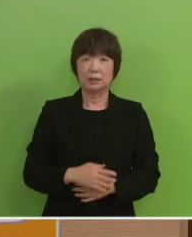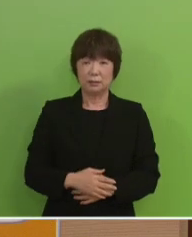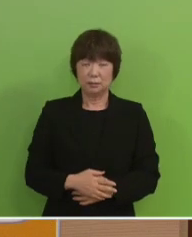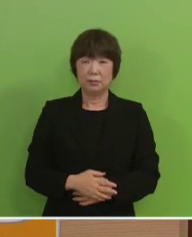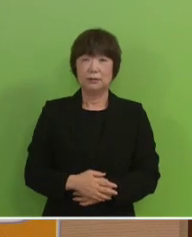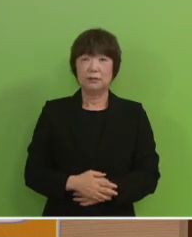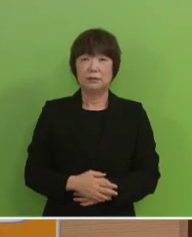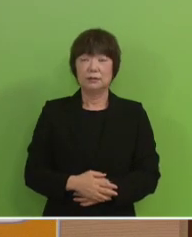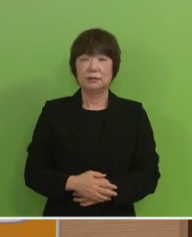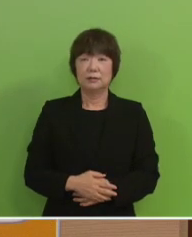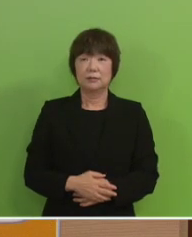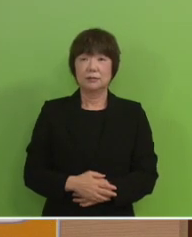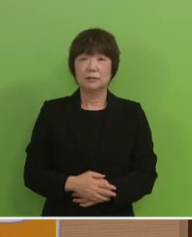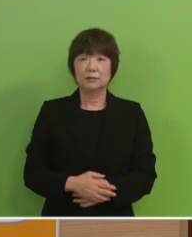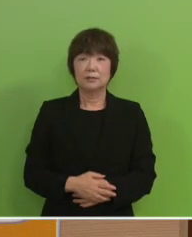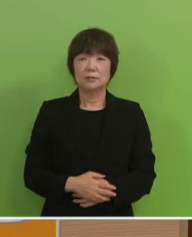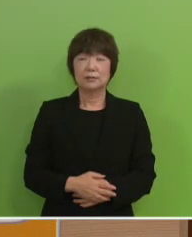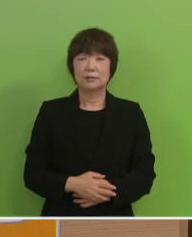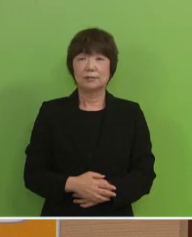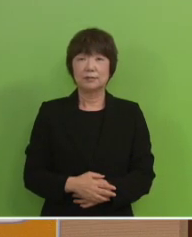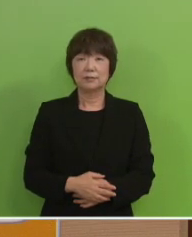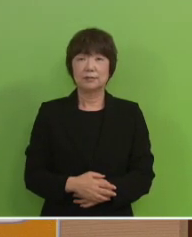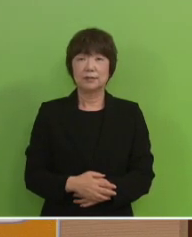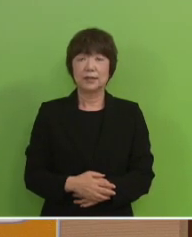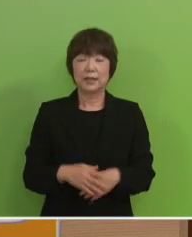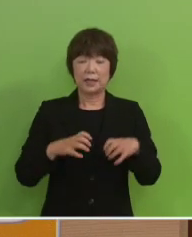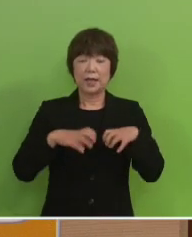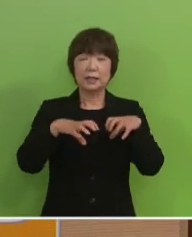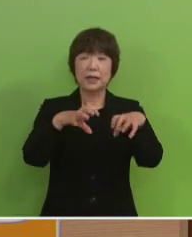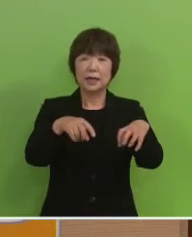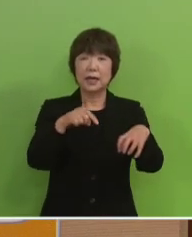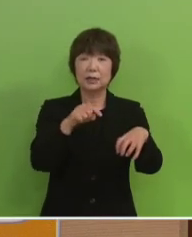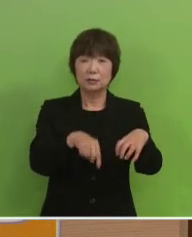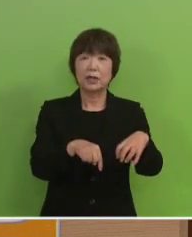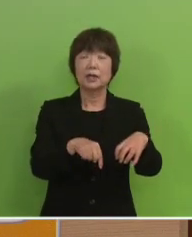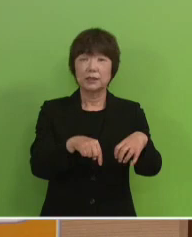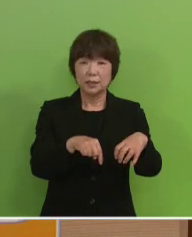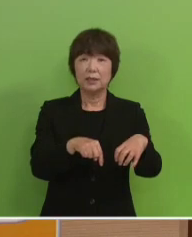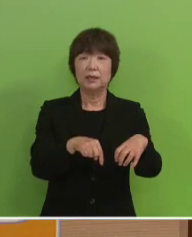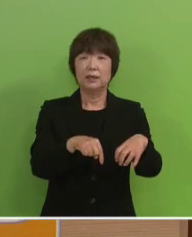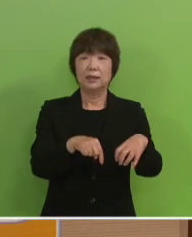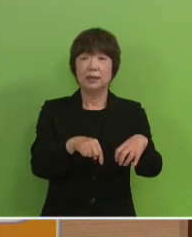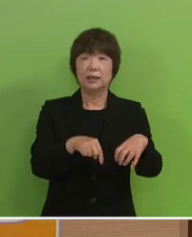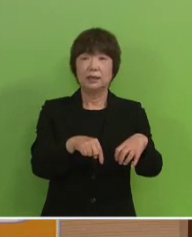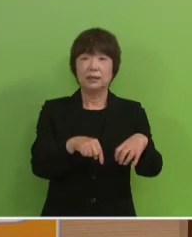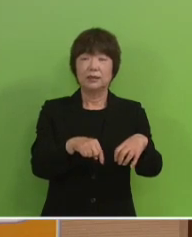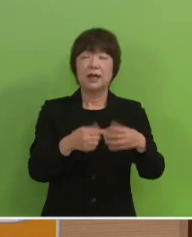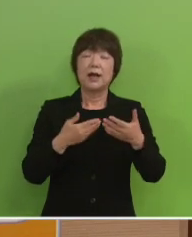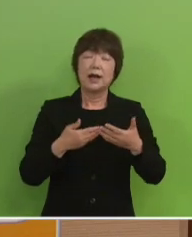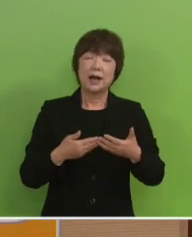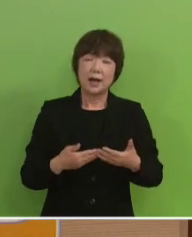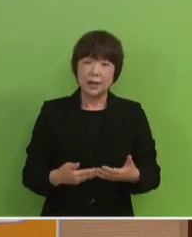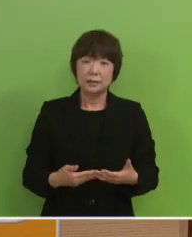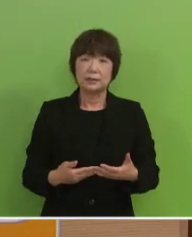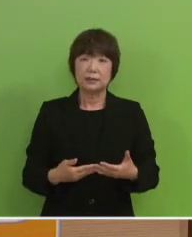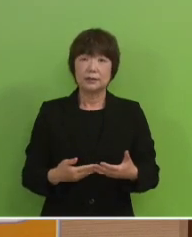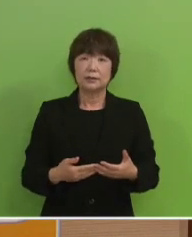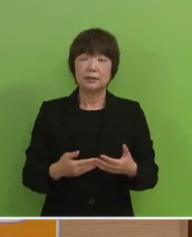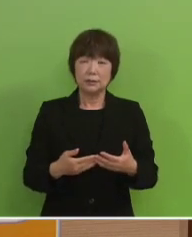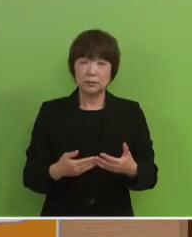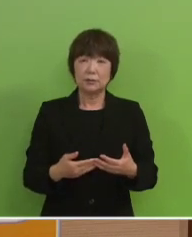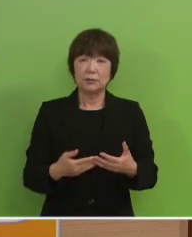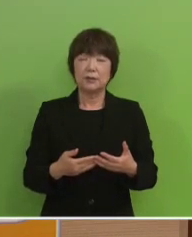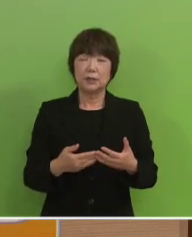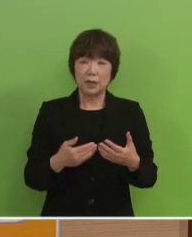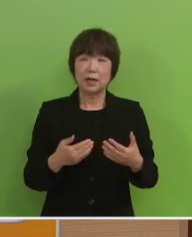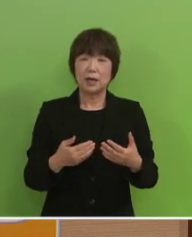そういう意味ではですねええ繁華街のアンチ身を得るために今